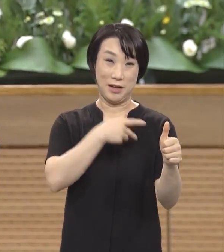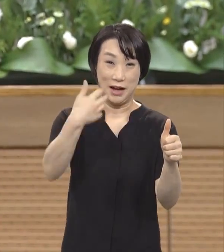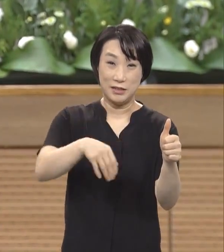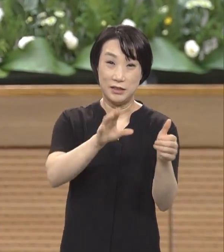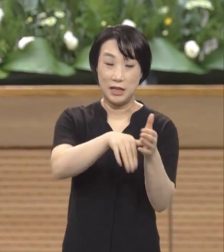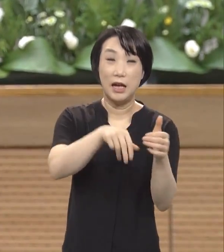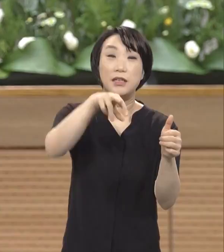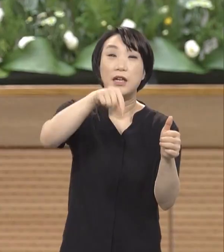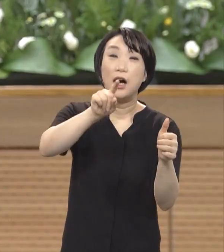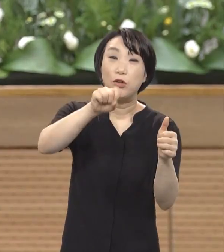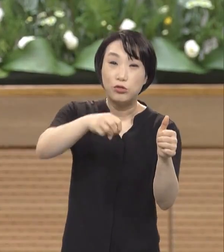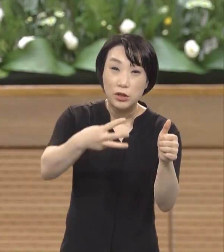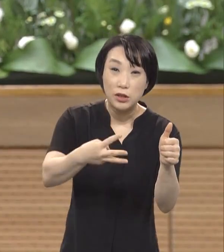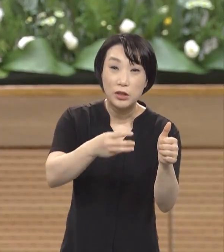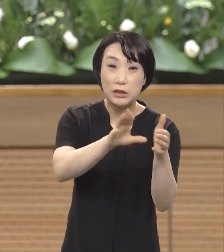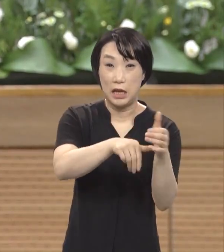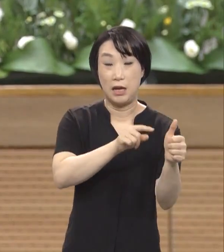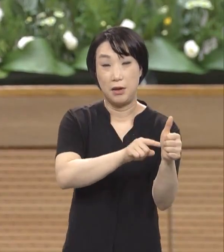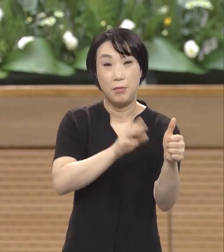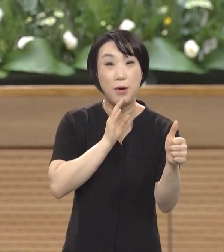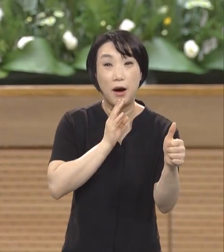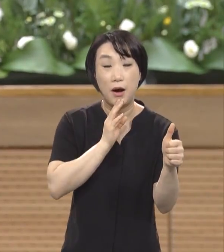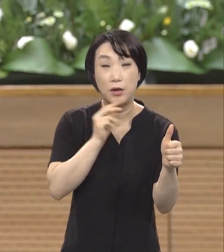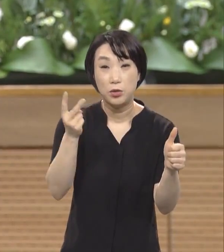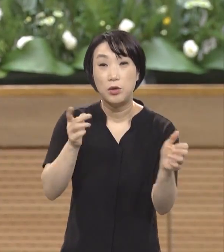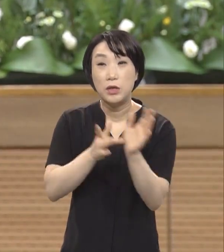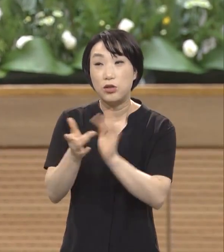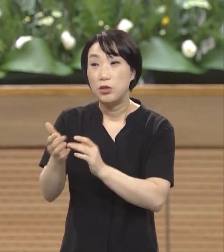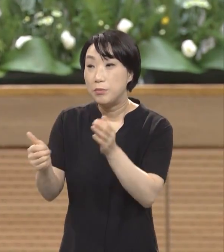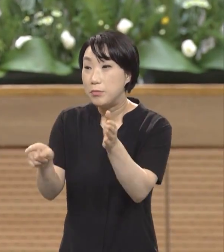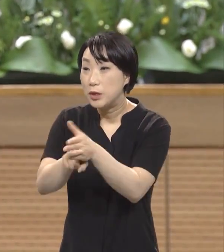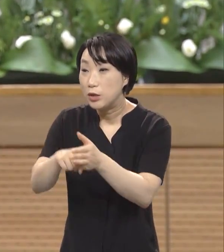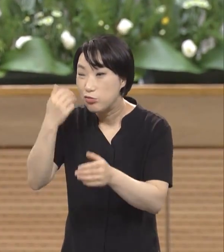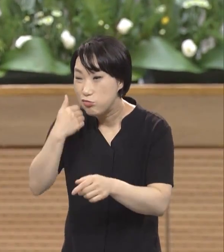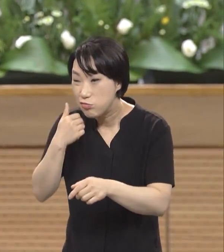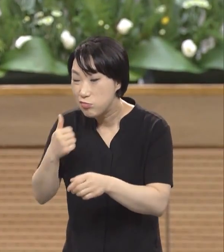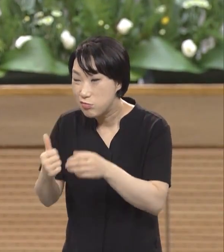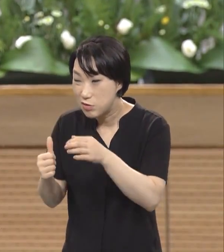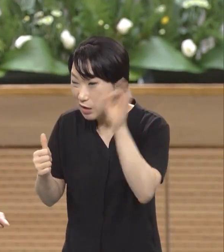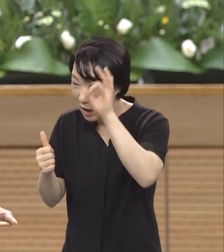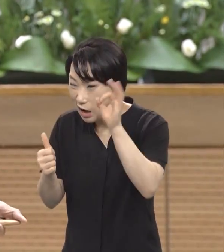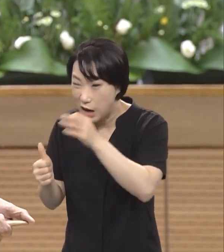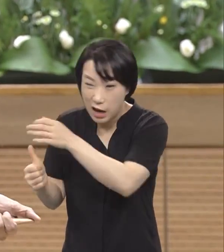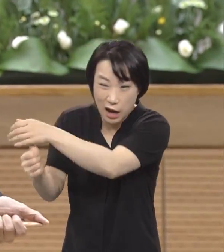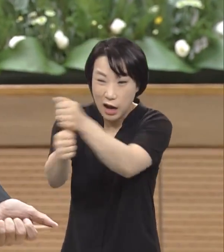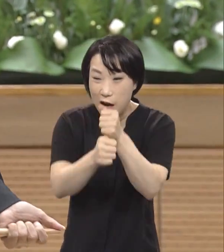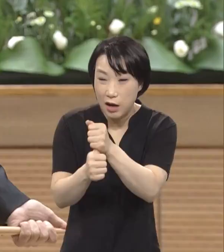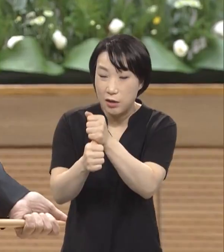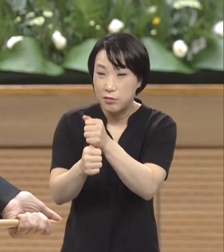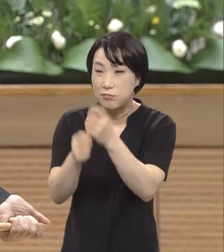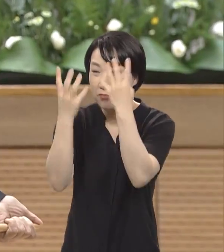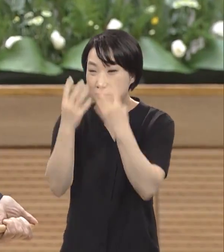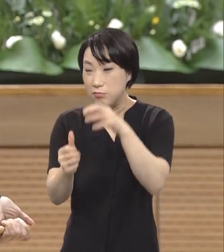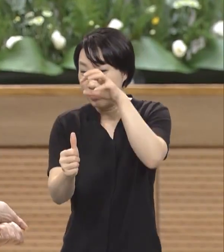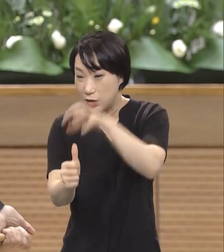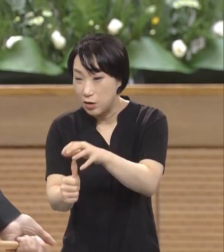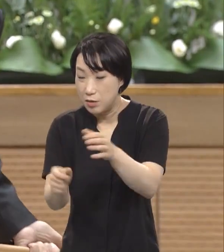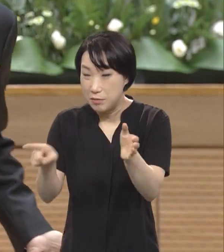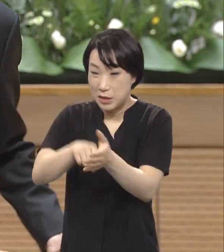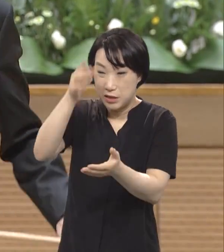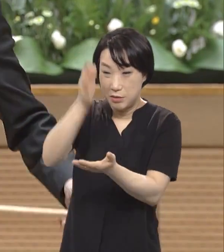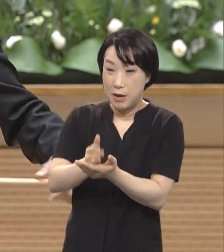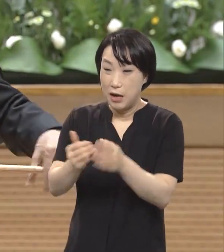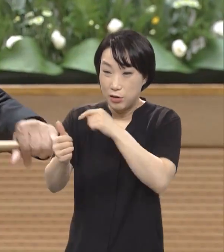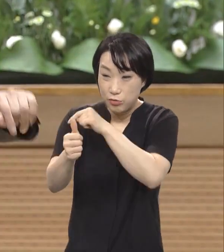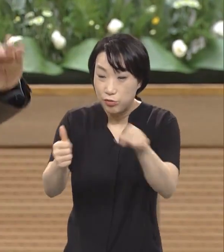그리고 예수 믿는 사람을 잡아 가두고 못 믿게 하고 죽이는